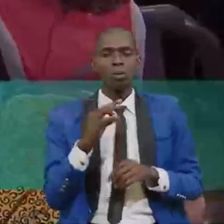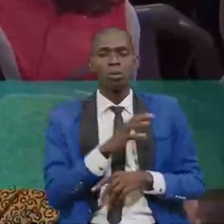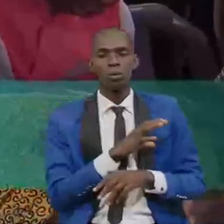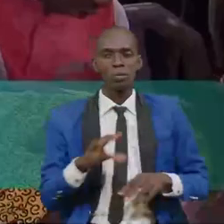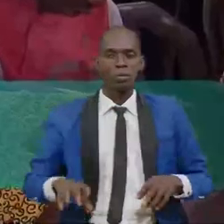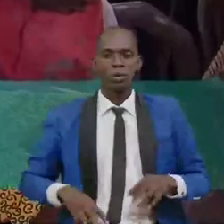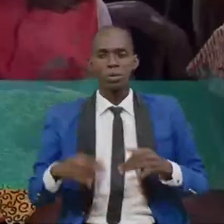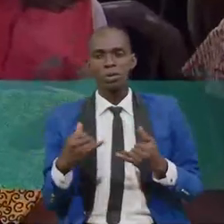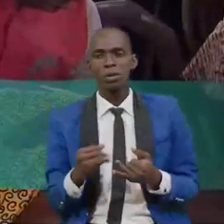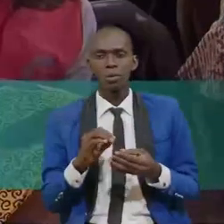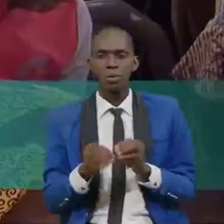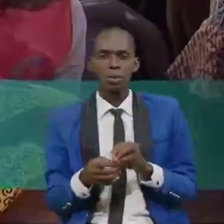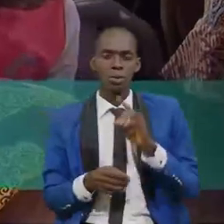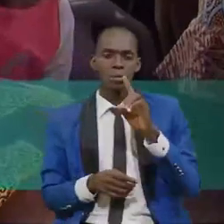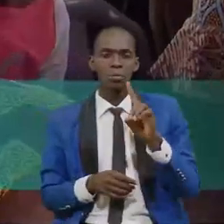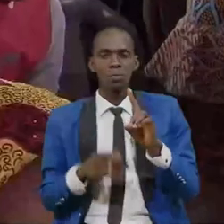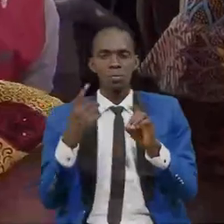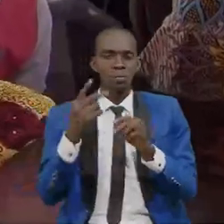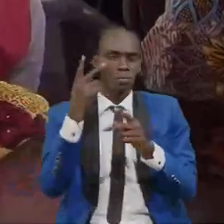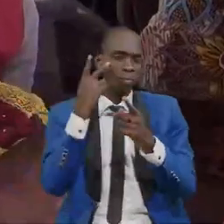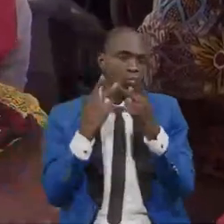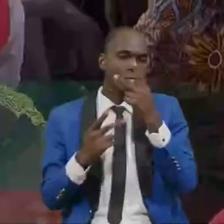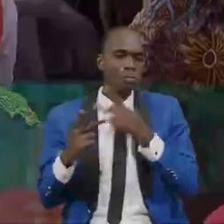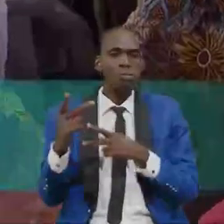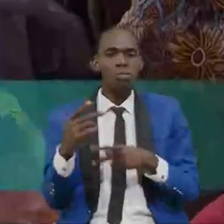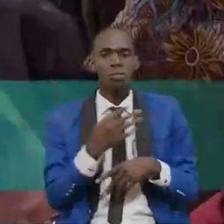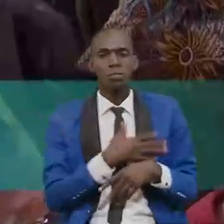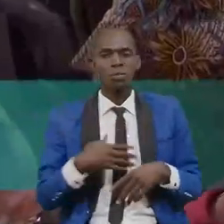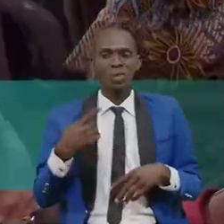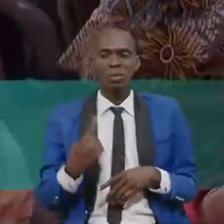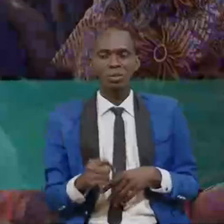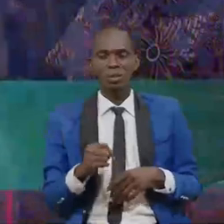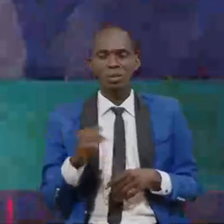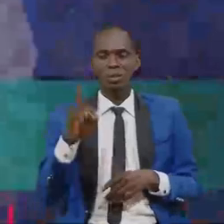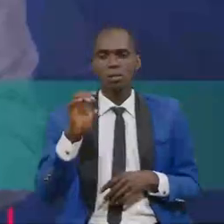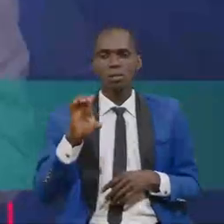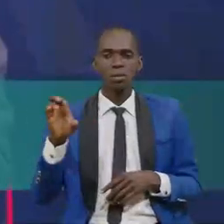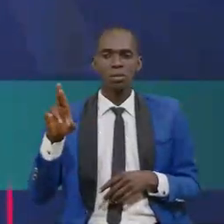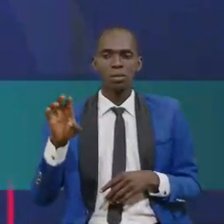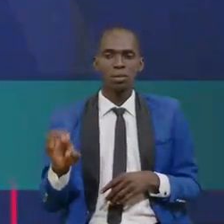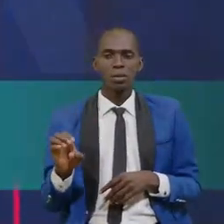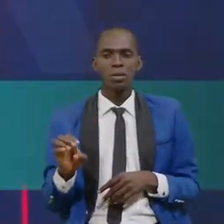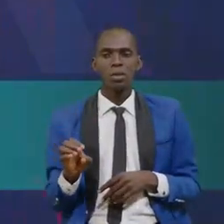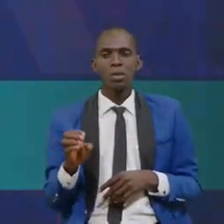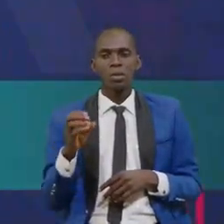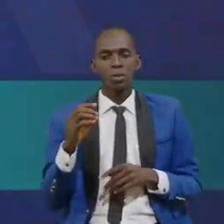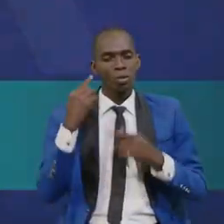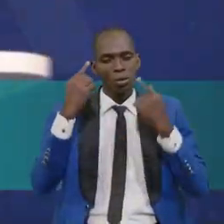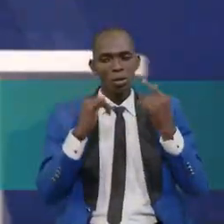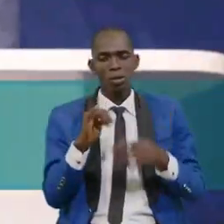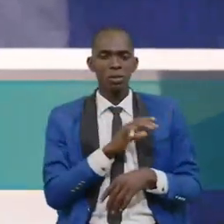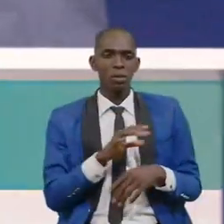élément dans le deuxième point, la prophétie et le décret concernant Christ.